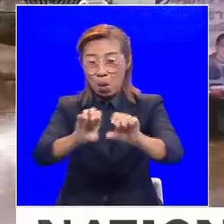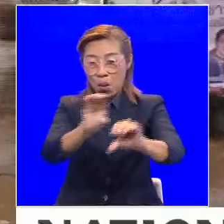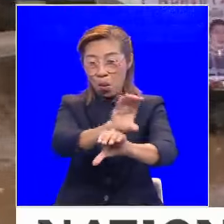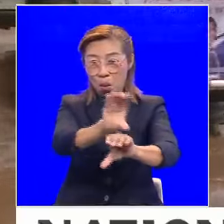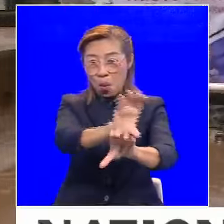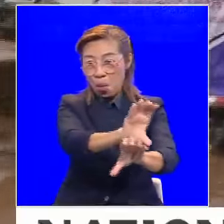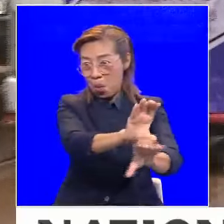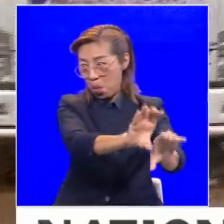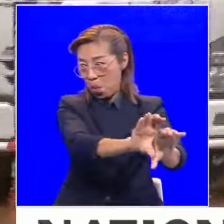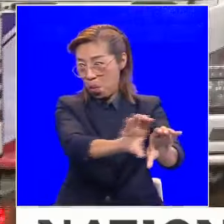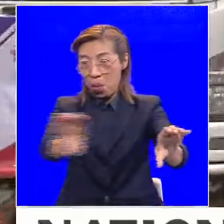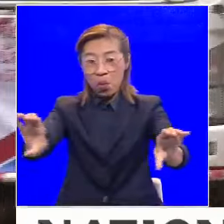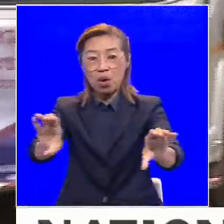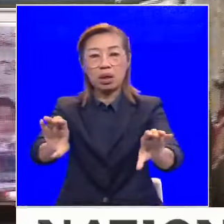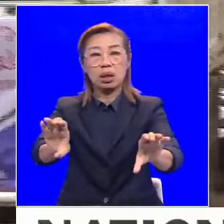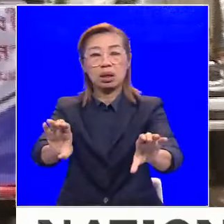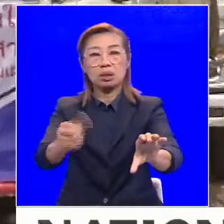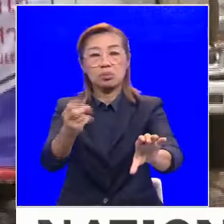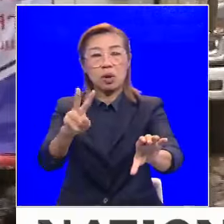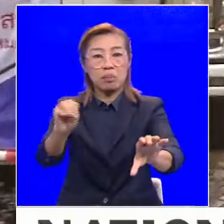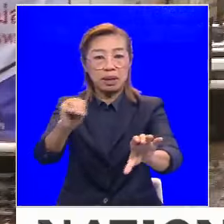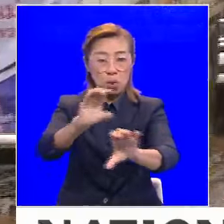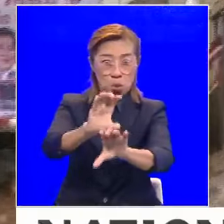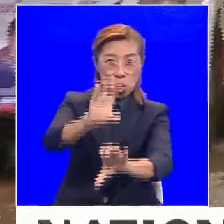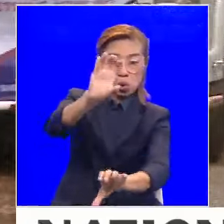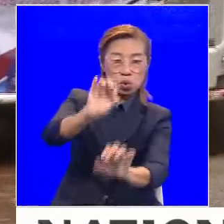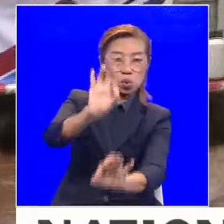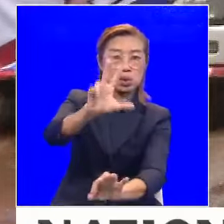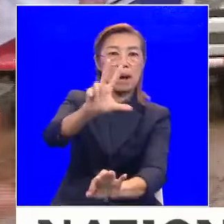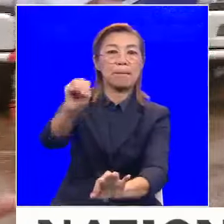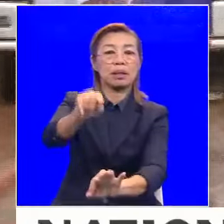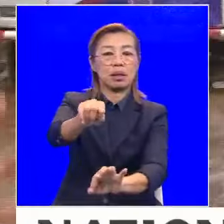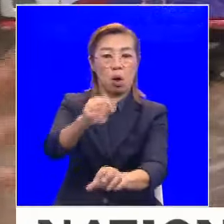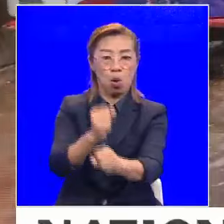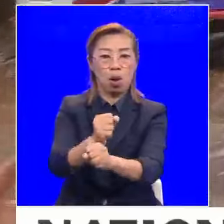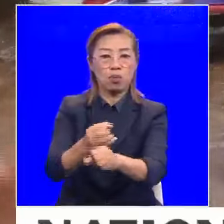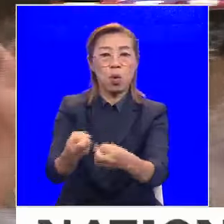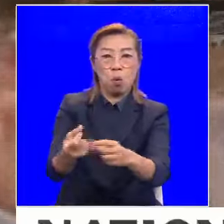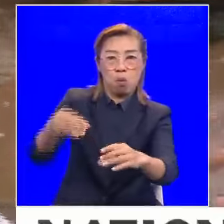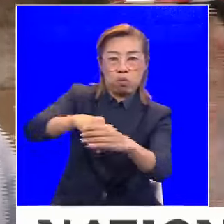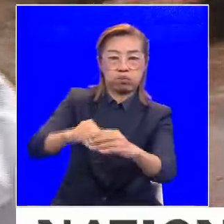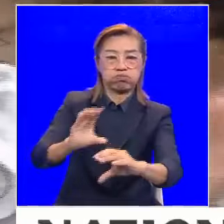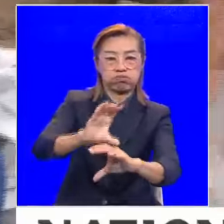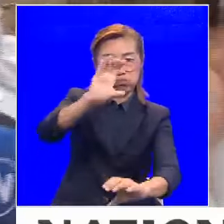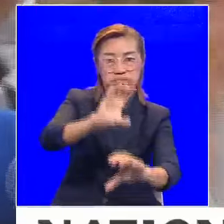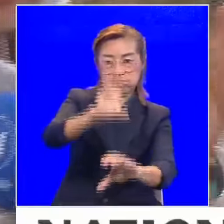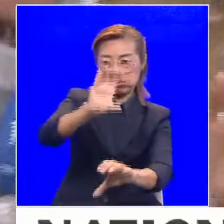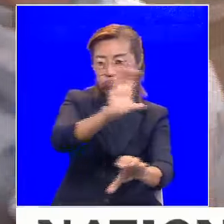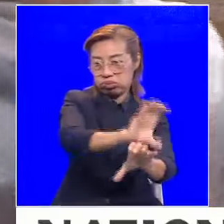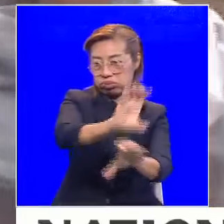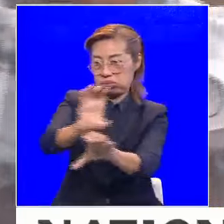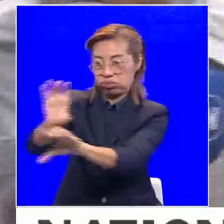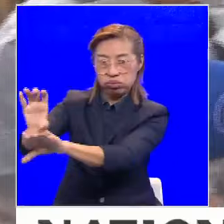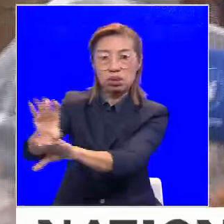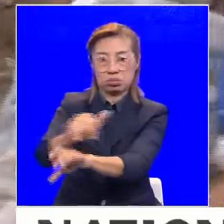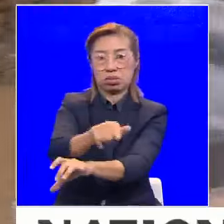เมตรนะคะแล้วก็ความสูงเนี่ยเกินกว่า3เมตรที่ตอนนี้เจ้าหน้าที่เขาก็เร่งนำคันดินนำบิ๊กแบ็คเนี่ยไปซ้อนหลายๆชั้นนะคะ